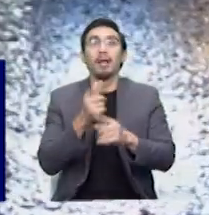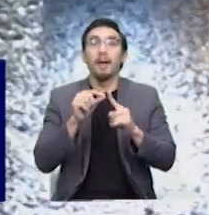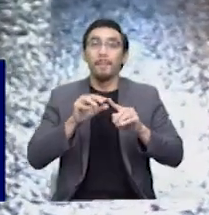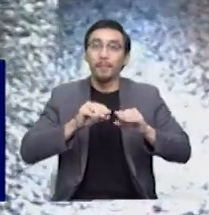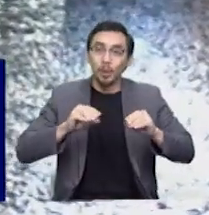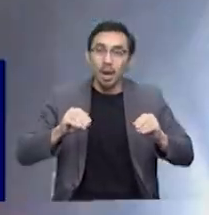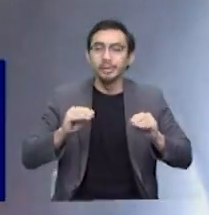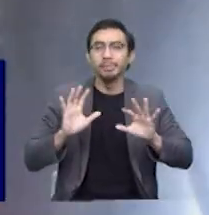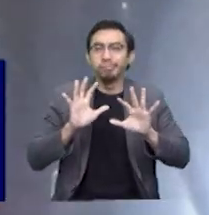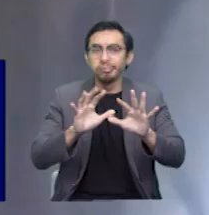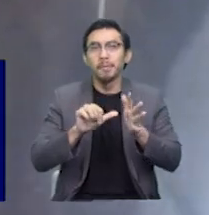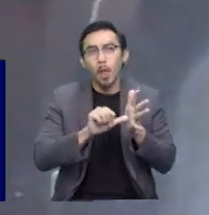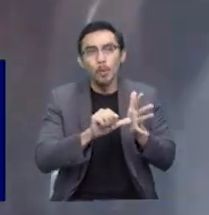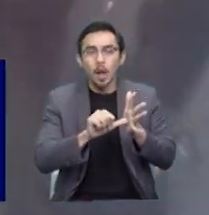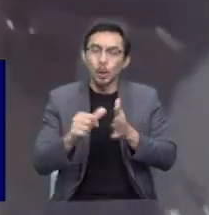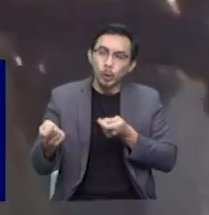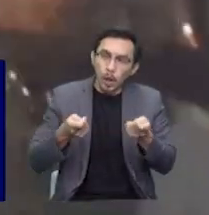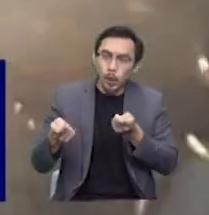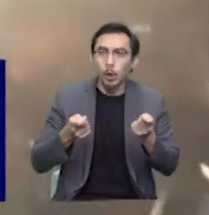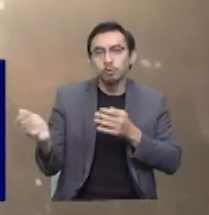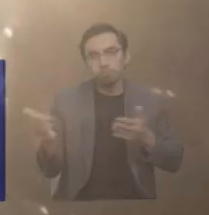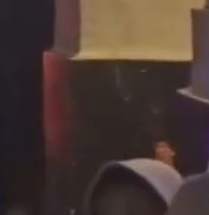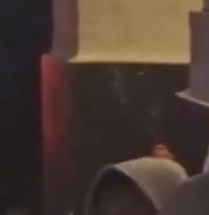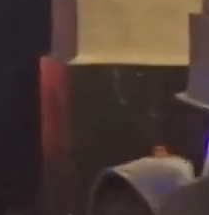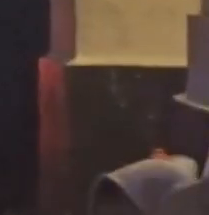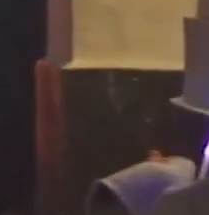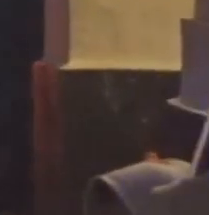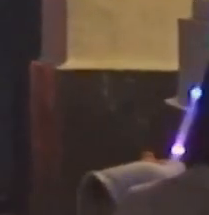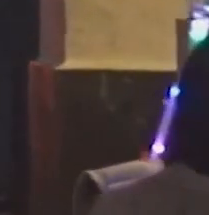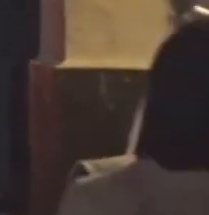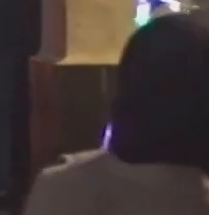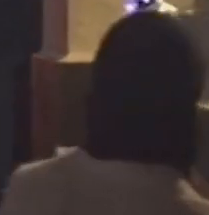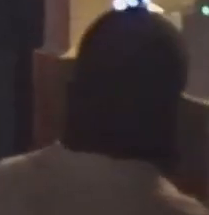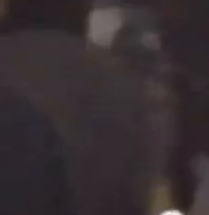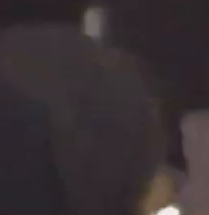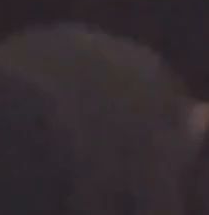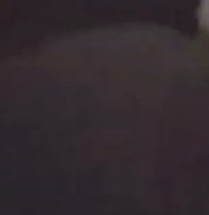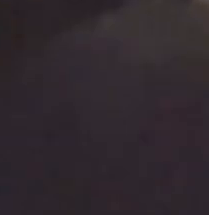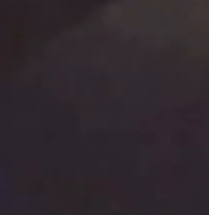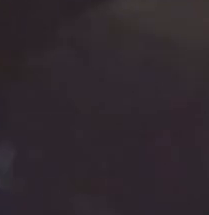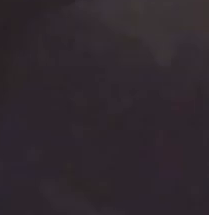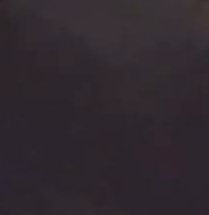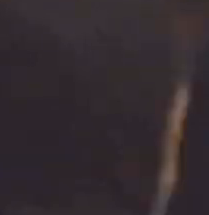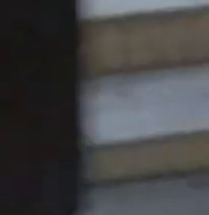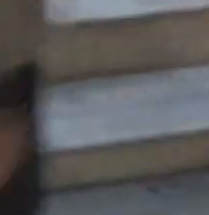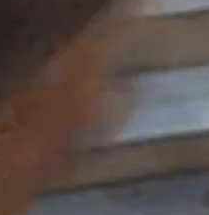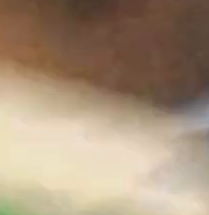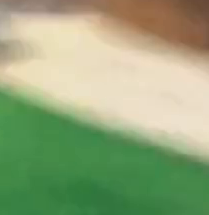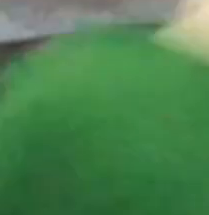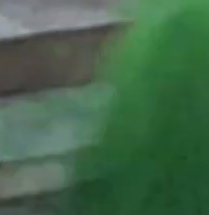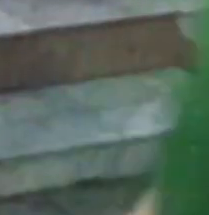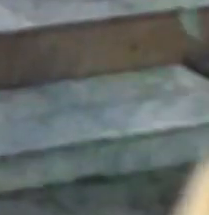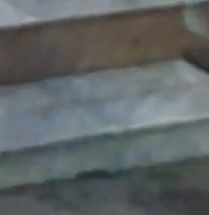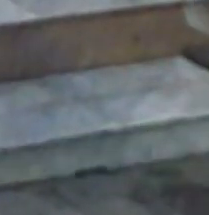untuk mengantisipasi aksi kejahatan di kawasan Asia Afrika. Para wisatawan mengaku sengaja untuk berlibur ke kawasan Asia Afrika